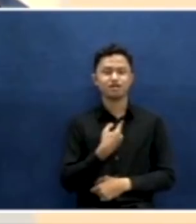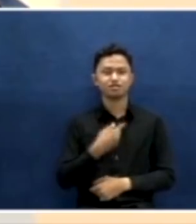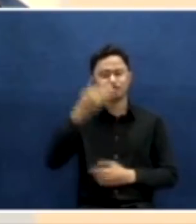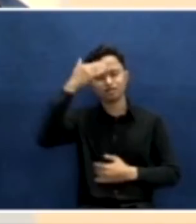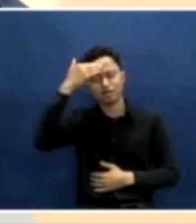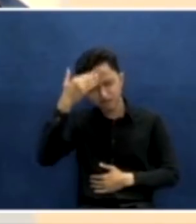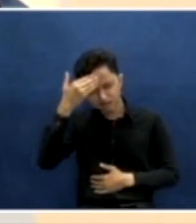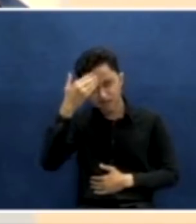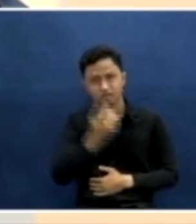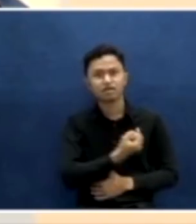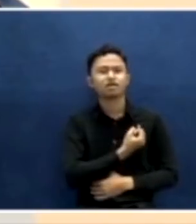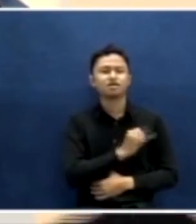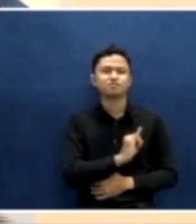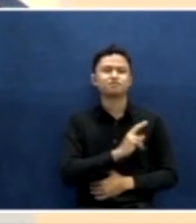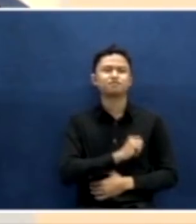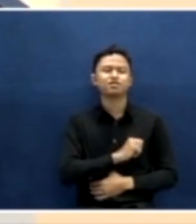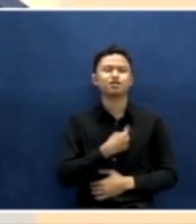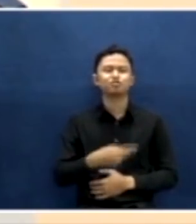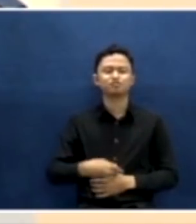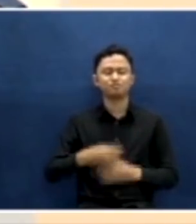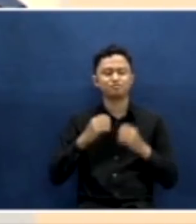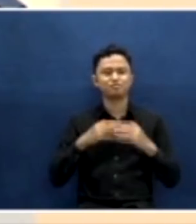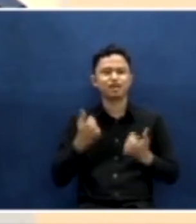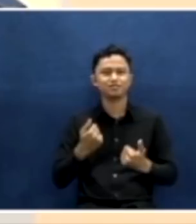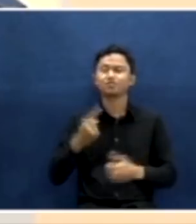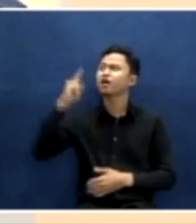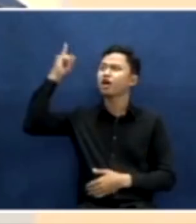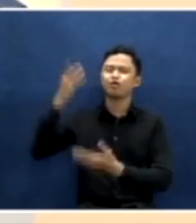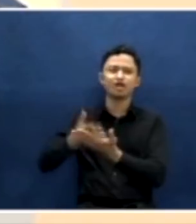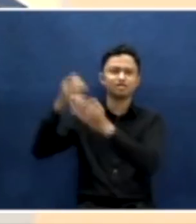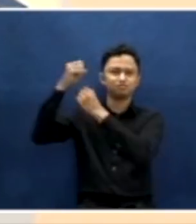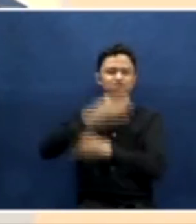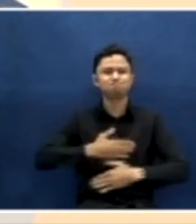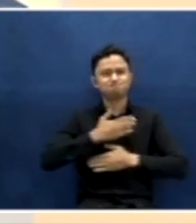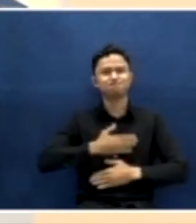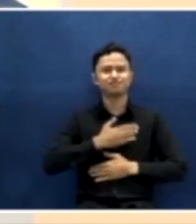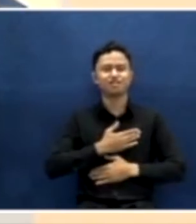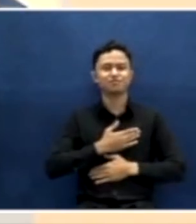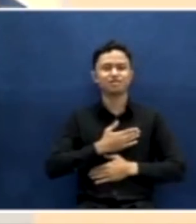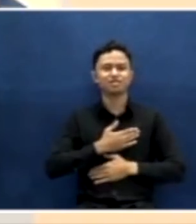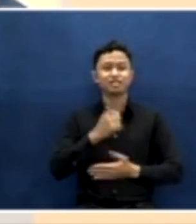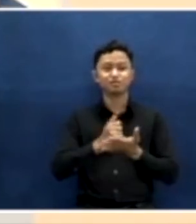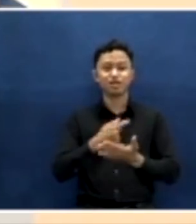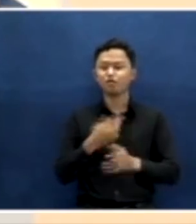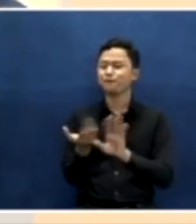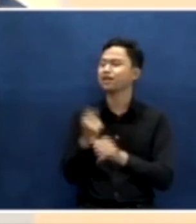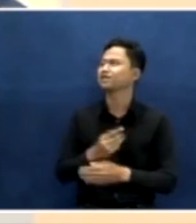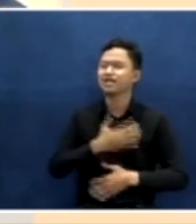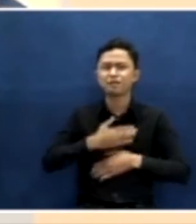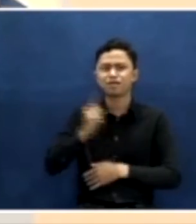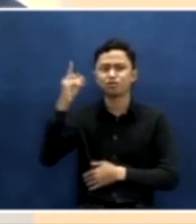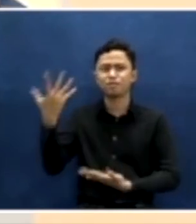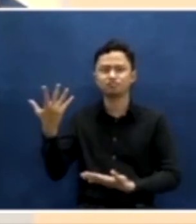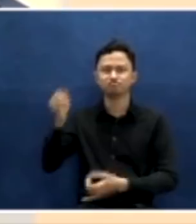beriman dan sebagai makhlukNya Allah terus memberikan kenikmatan pada kehidupan kita walaupun kita terus membalas kenikmatan itu